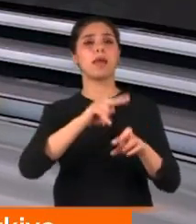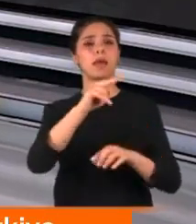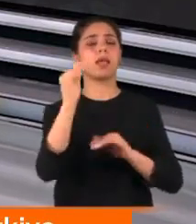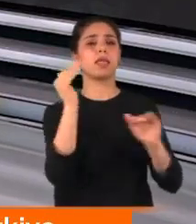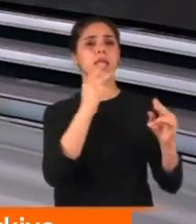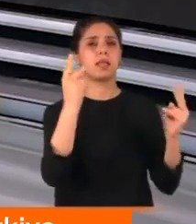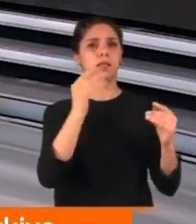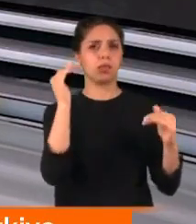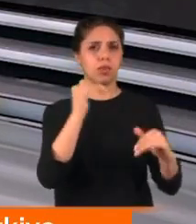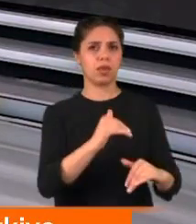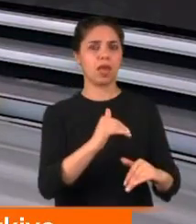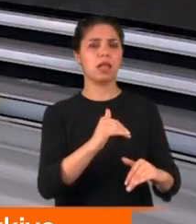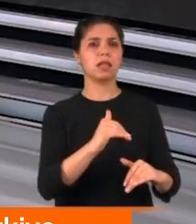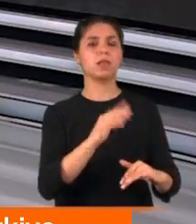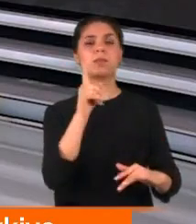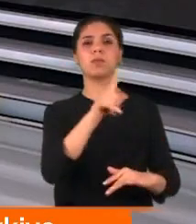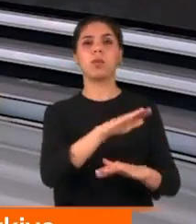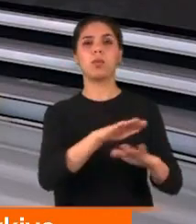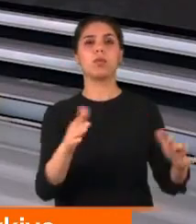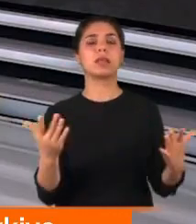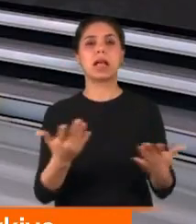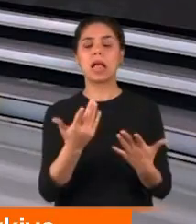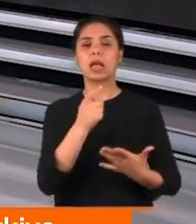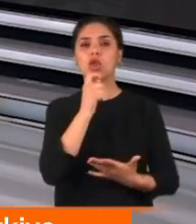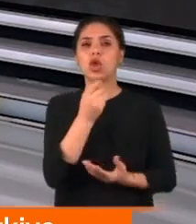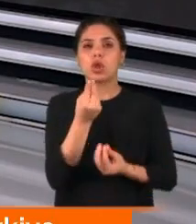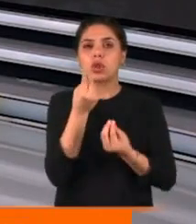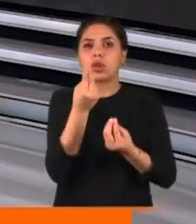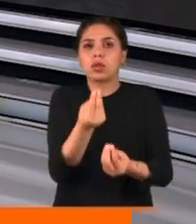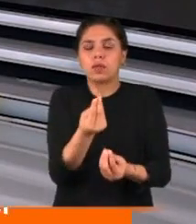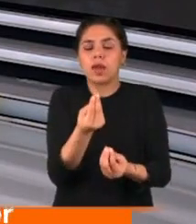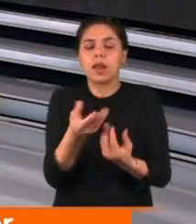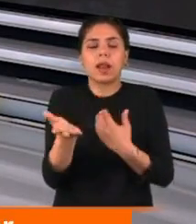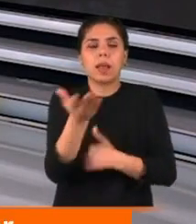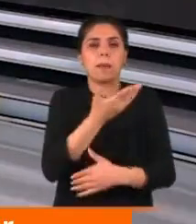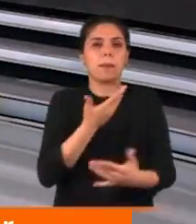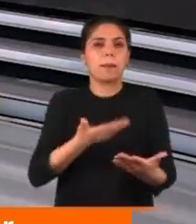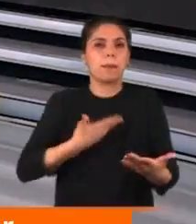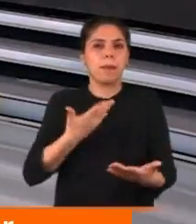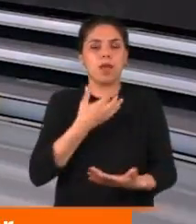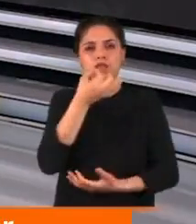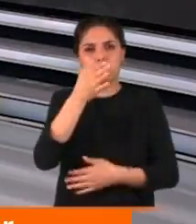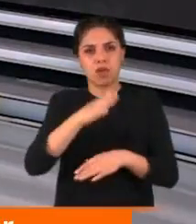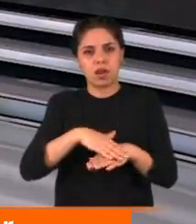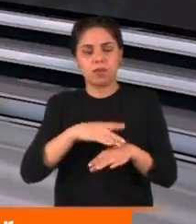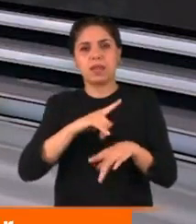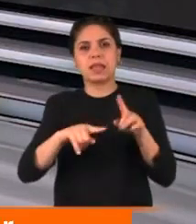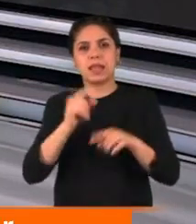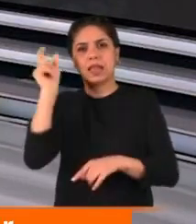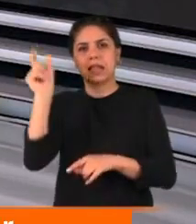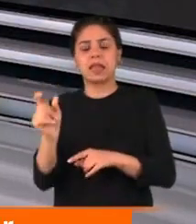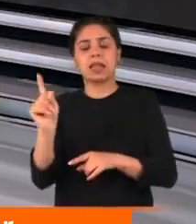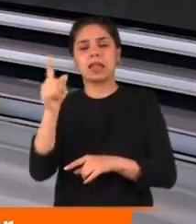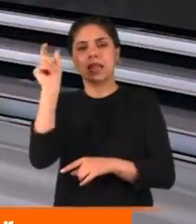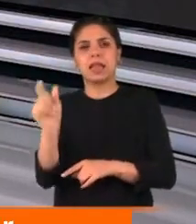destek mesajları geldi liderlerinden. O masada hangi sözler verildi? Bu çok tartışıldı. Çağrı da yapıldı. Siyasi liderler